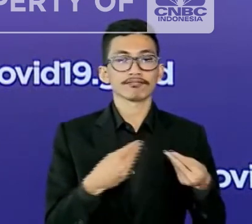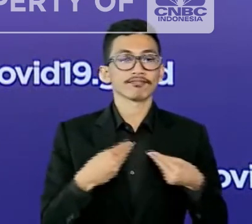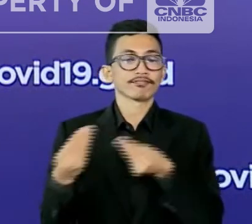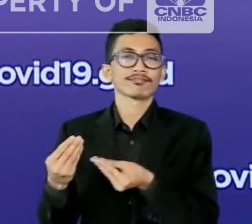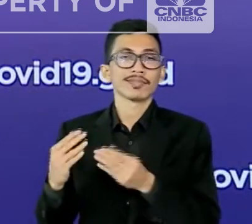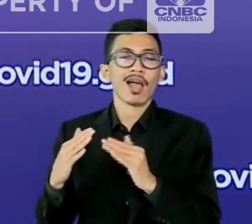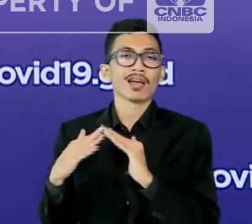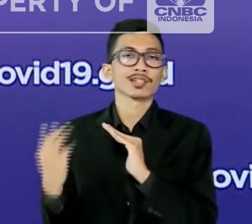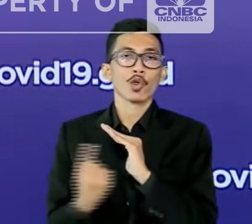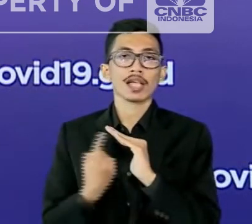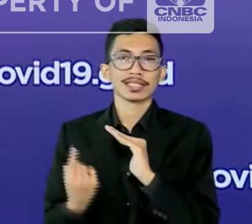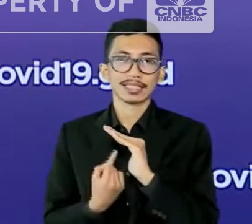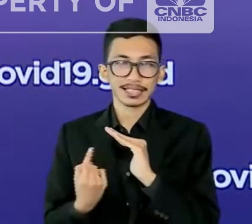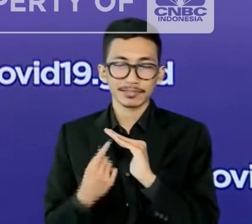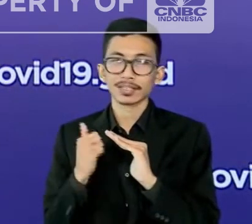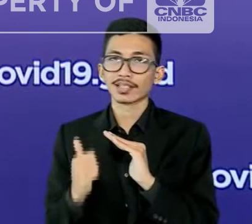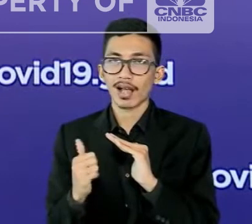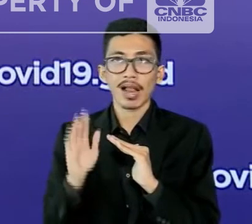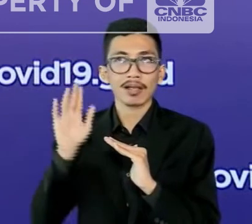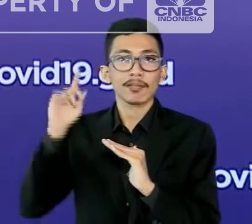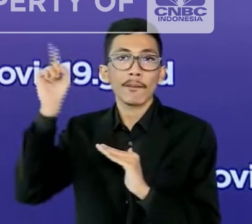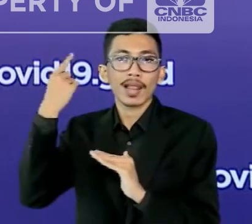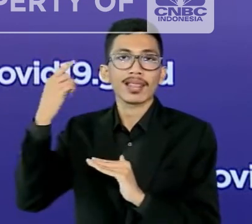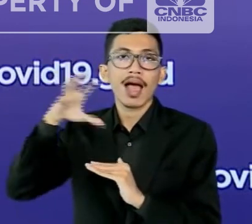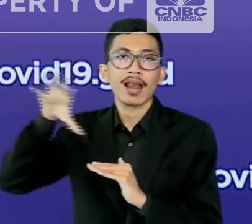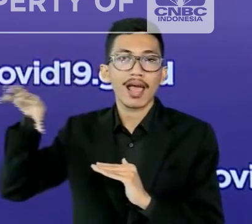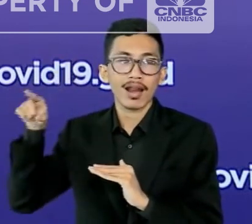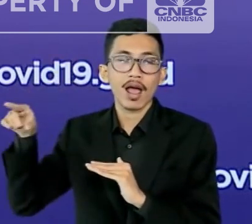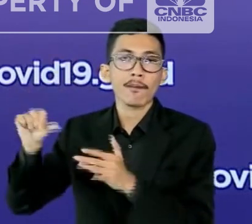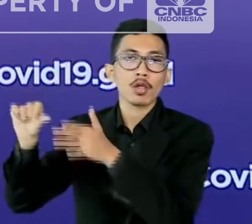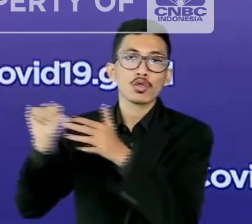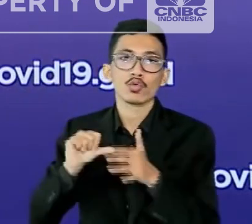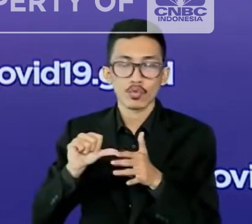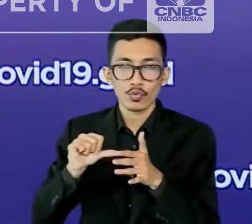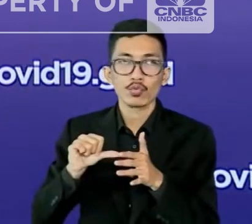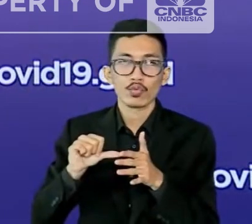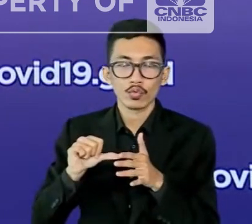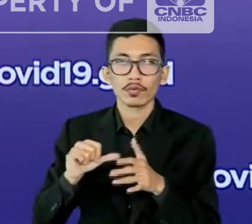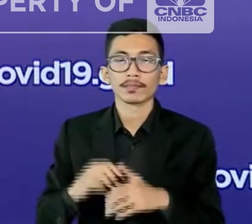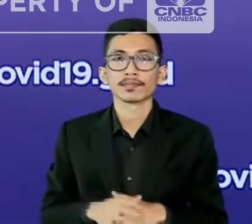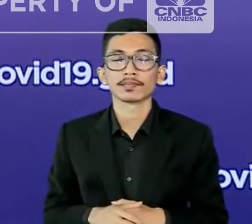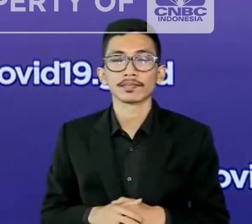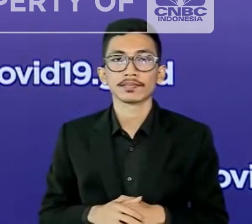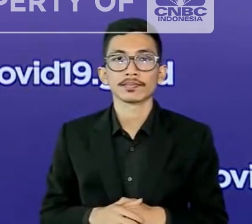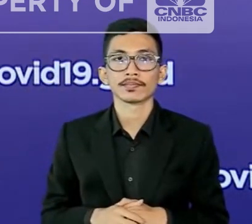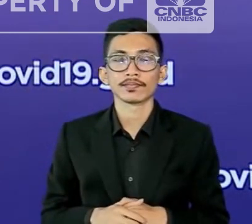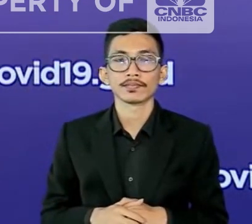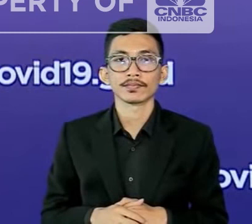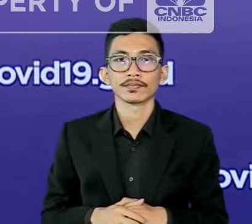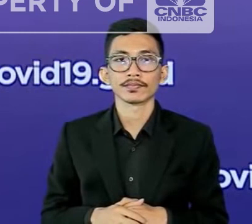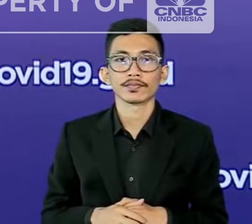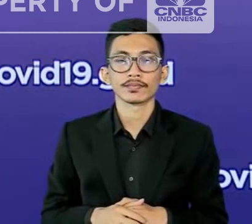terpusat yang nanti akan dikelola oleh pemerintah daerah maupun secara nasional oleh Satgas account